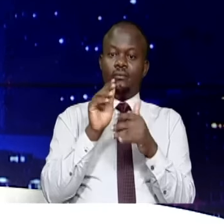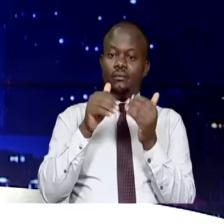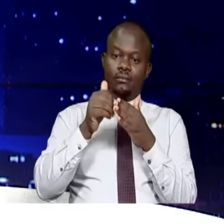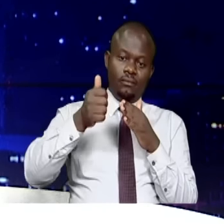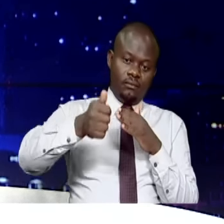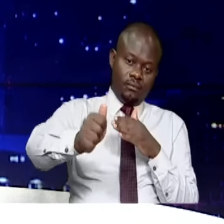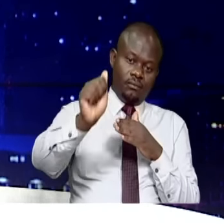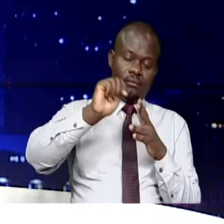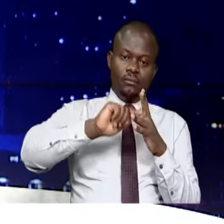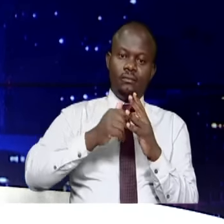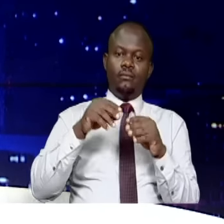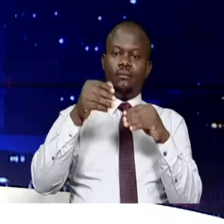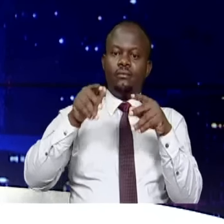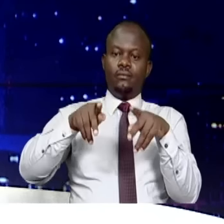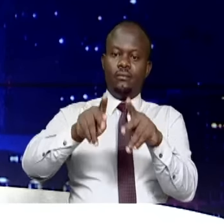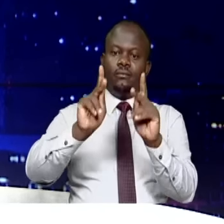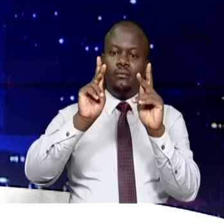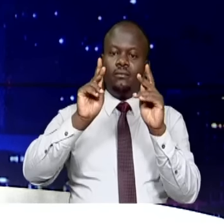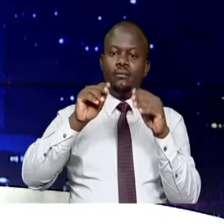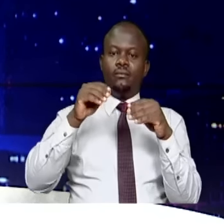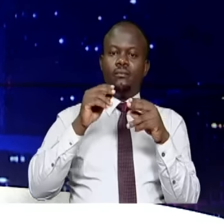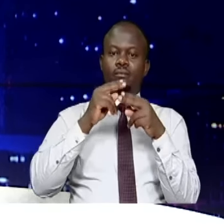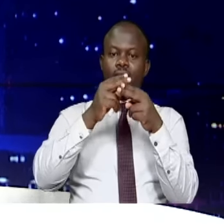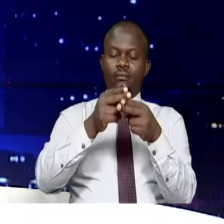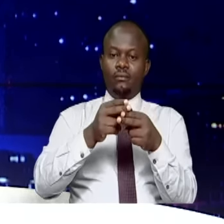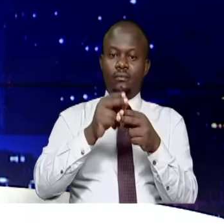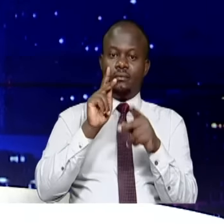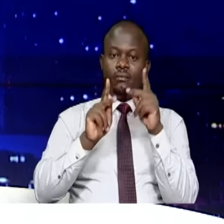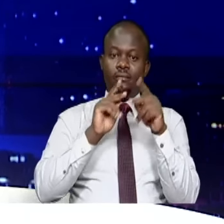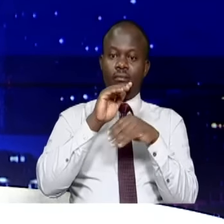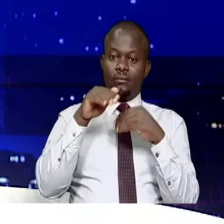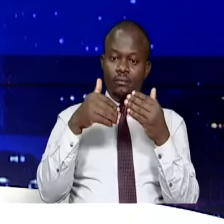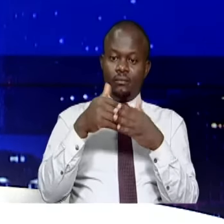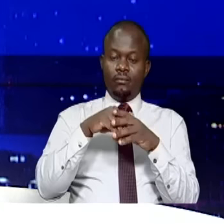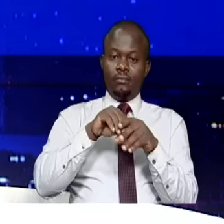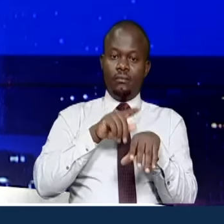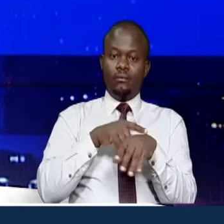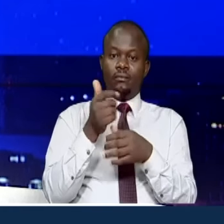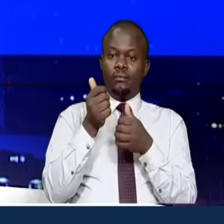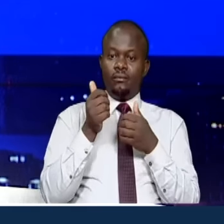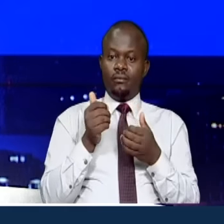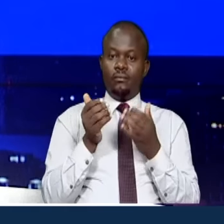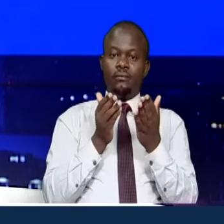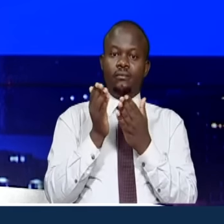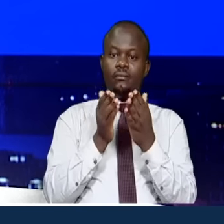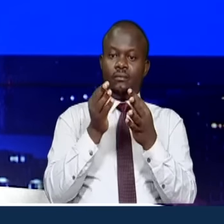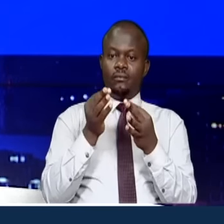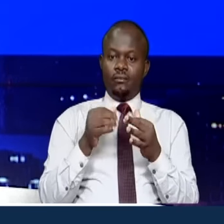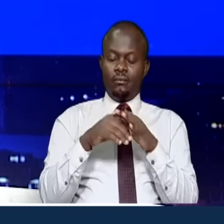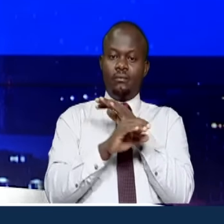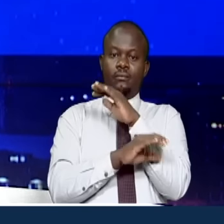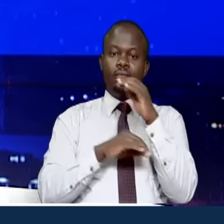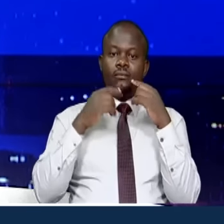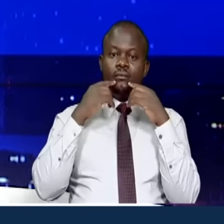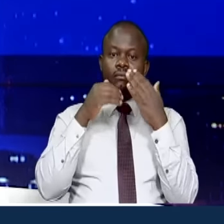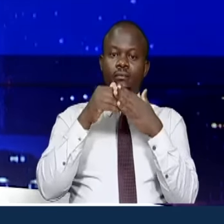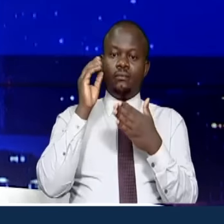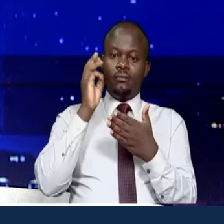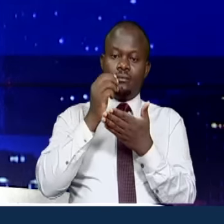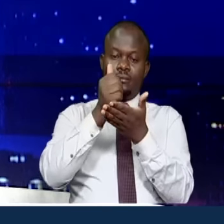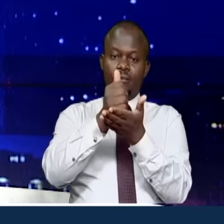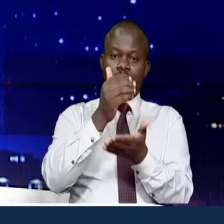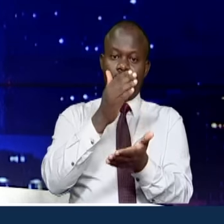cyabo batangiye guhabwa uburenganzira bwo gutanga inguzanyo ku baturage ni mu gihe abakiriya ba serivisi z'imari hirya no hino mu gihugu bavuga ko ibi bizafasha